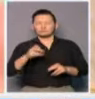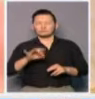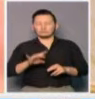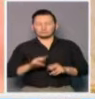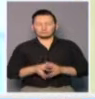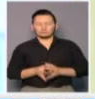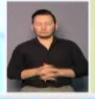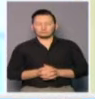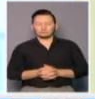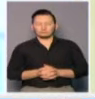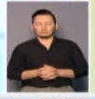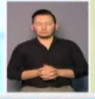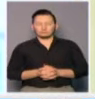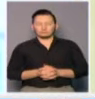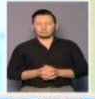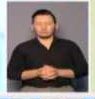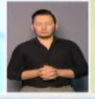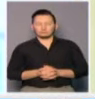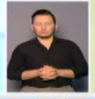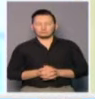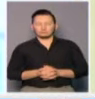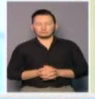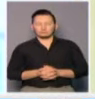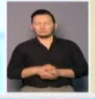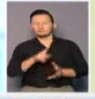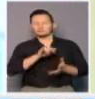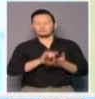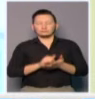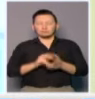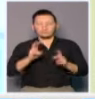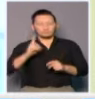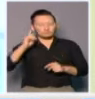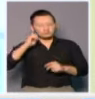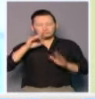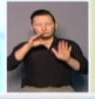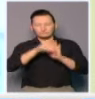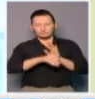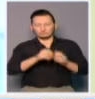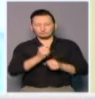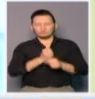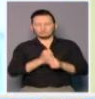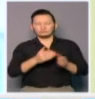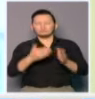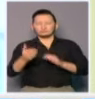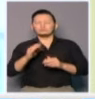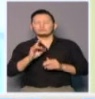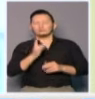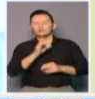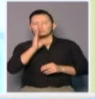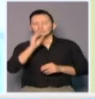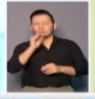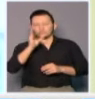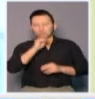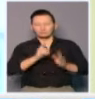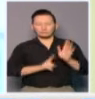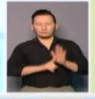метод. Она вставляется в, значит, внутреннюю уху, и в последующем ребенок будет говорить. Сначала на